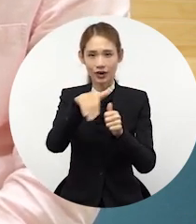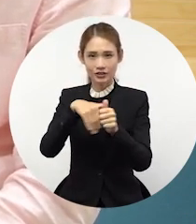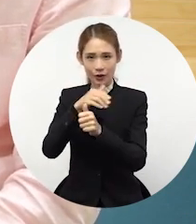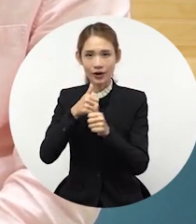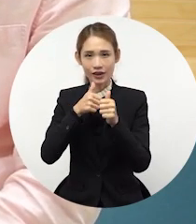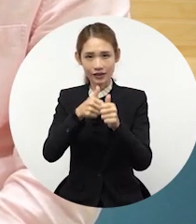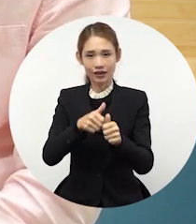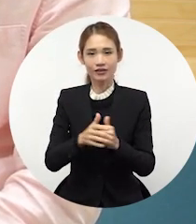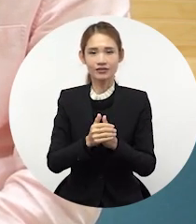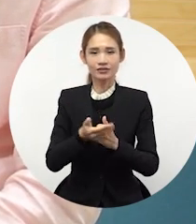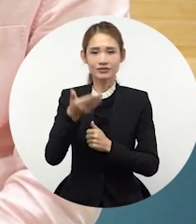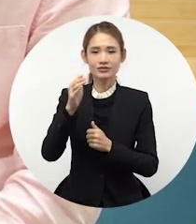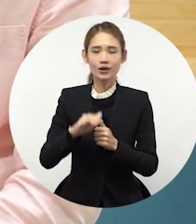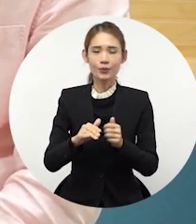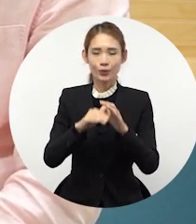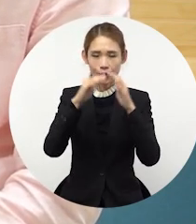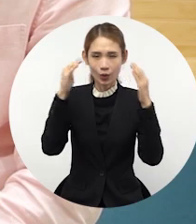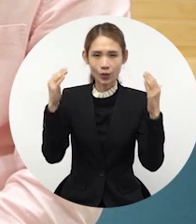상황별로. 하지만